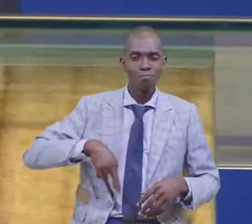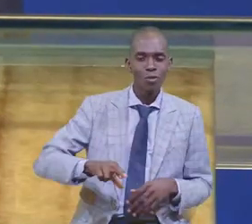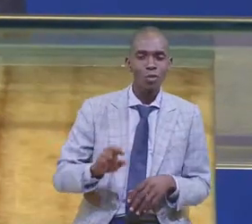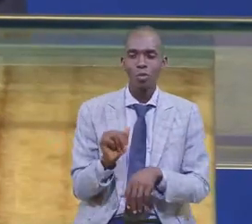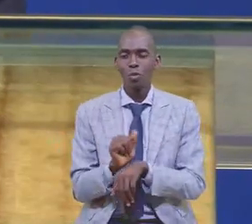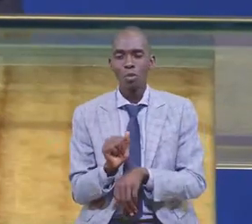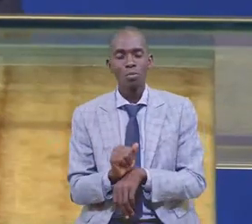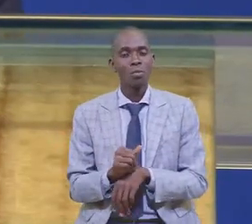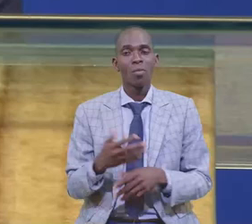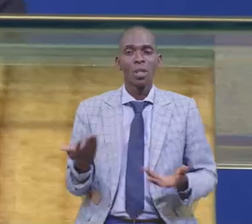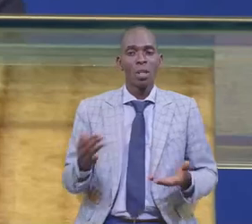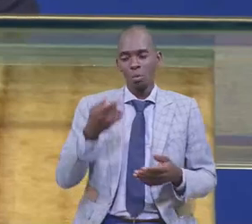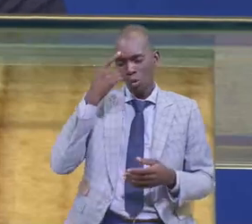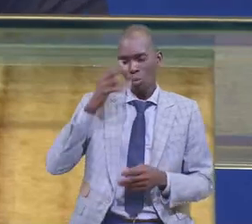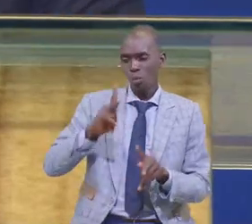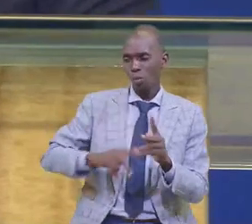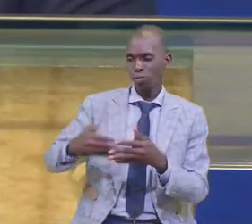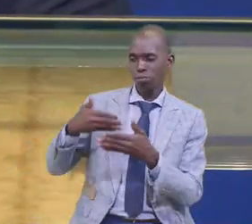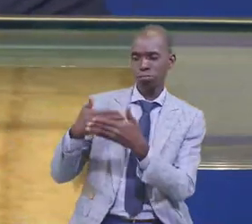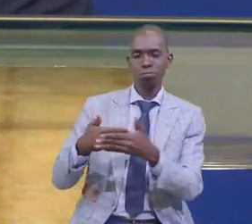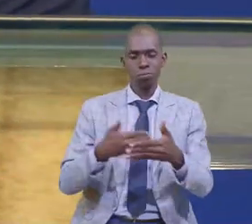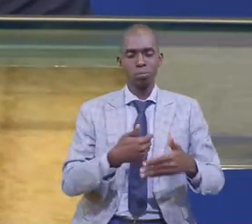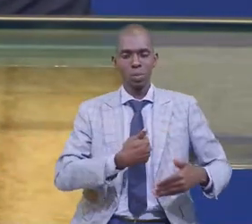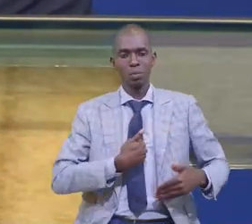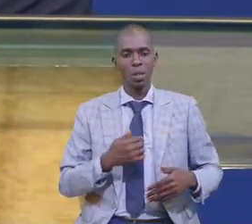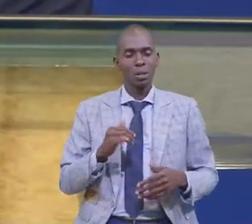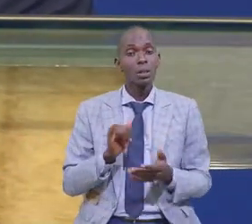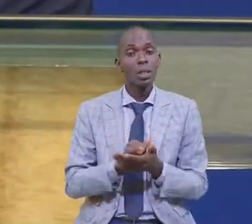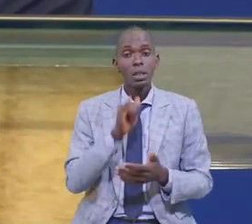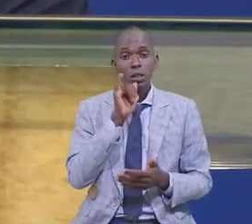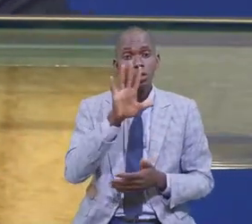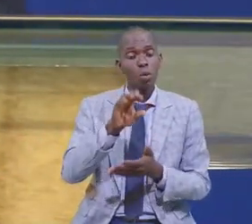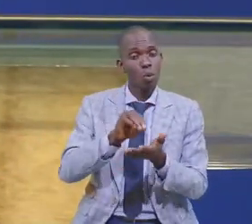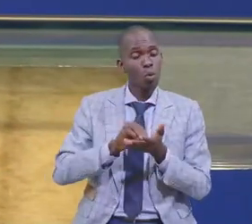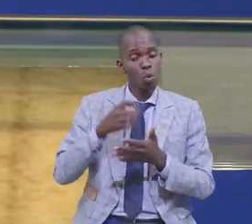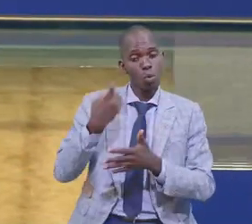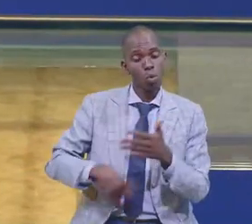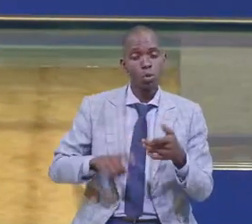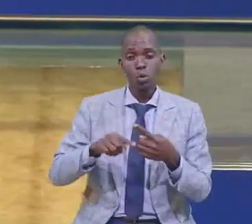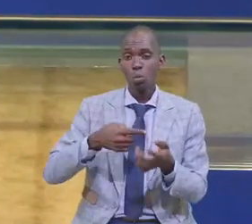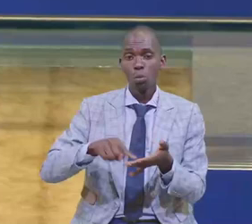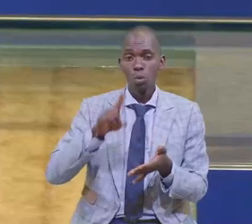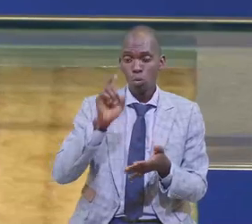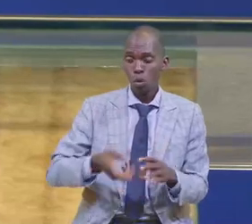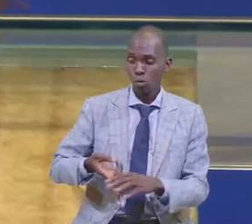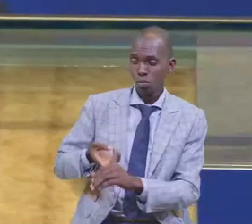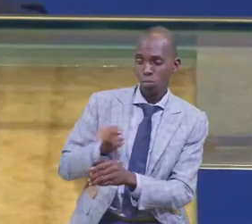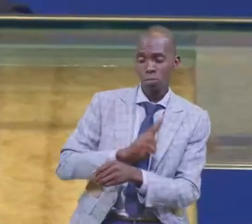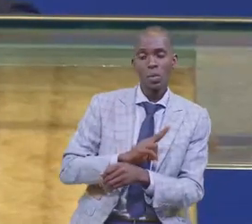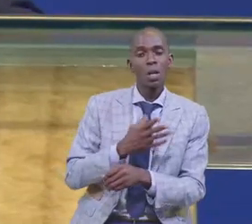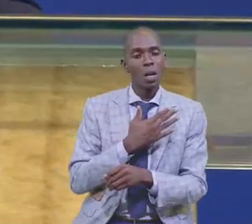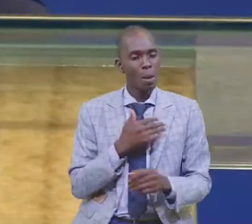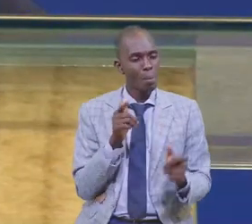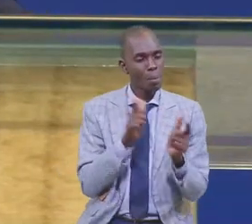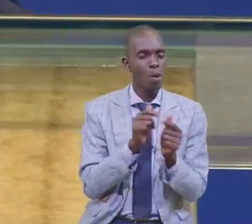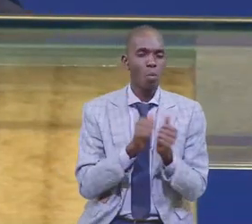gens qui m'environnent. C'est le prix que vous devez payer. Vous devez sortir du milieu d'eux et vous venez à